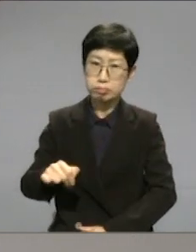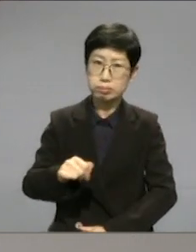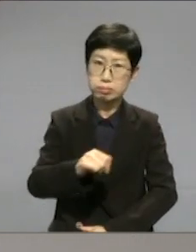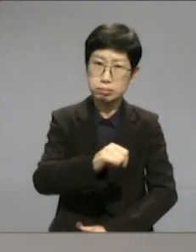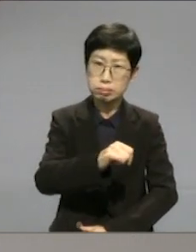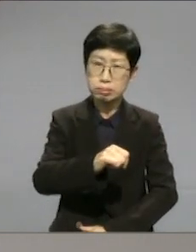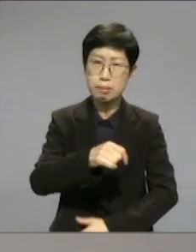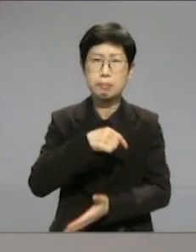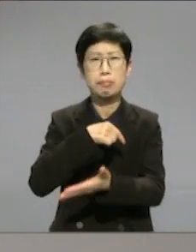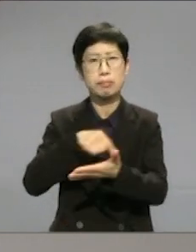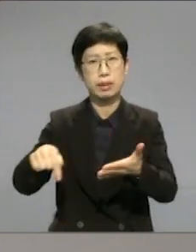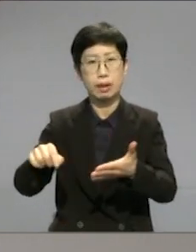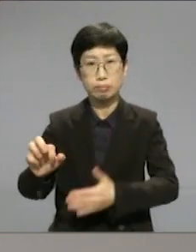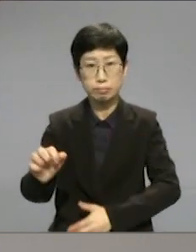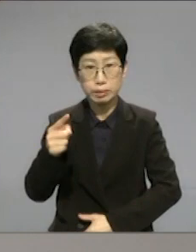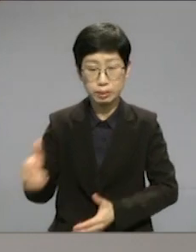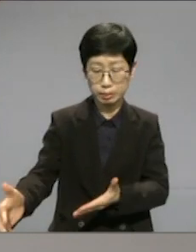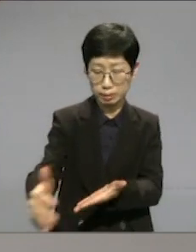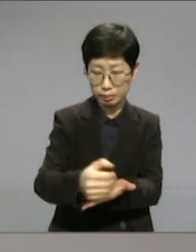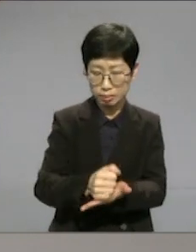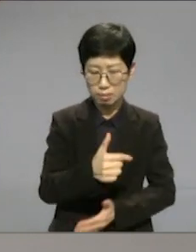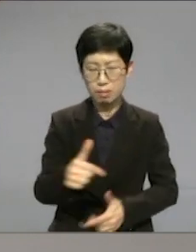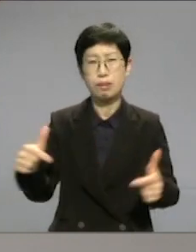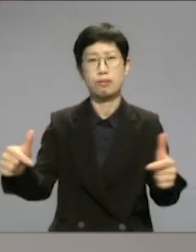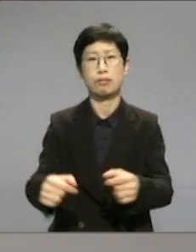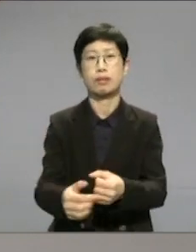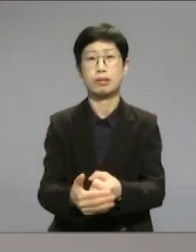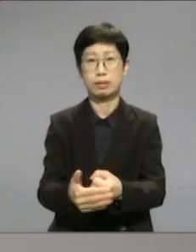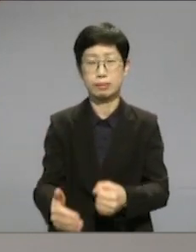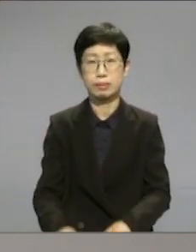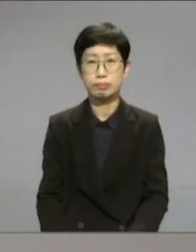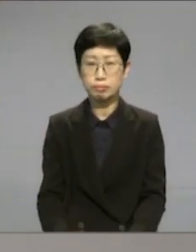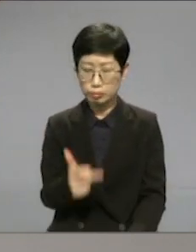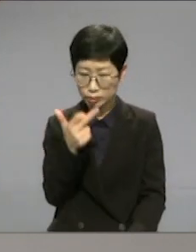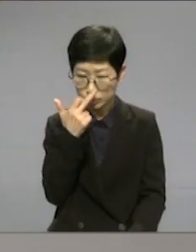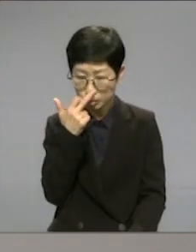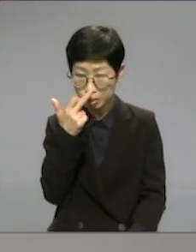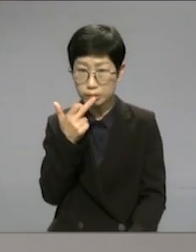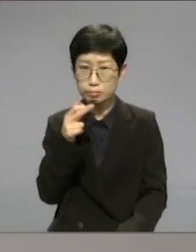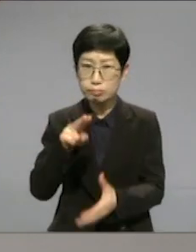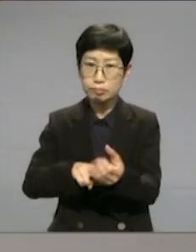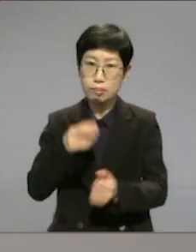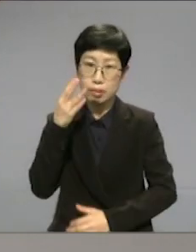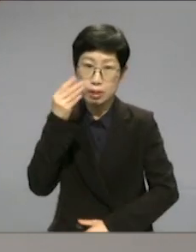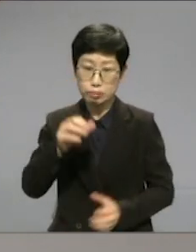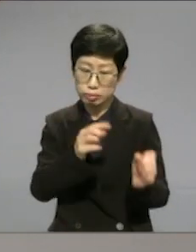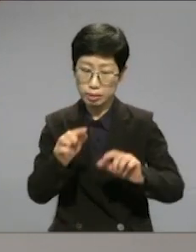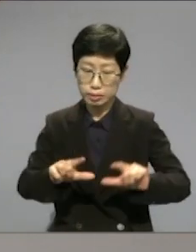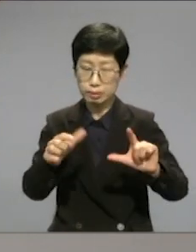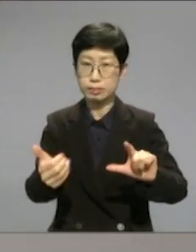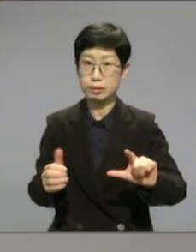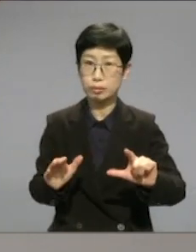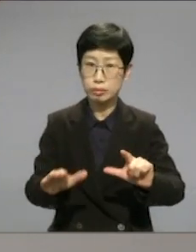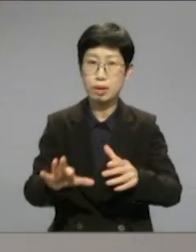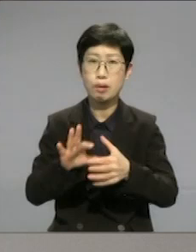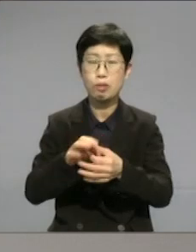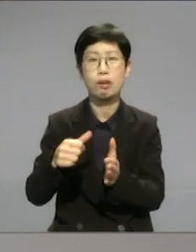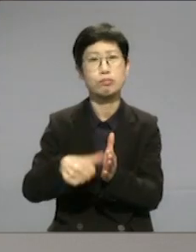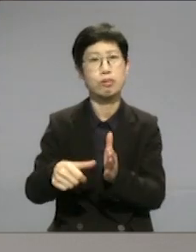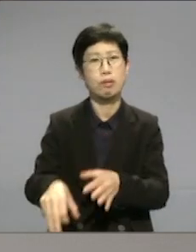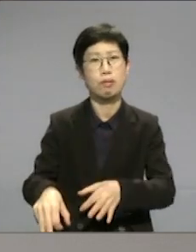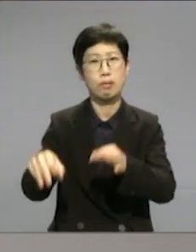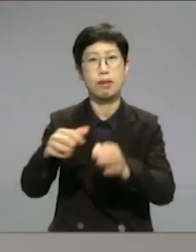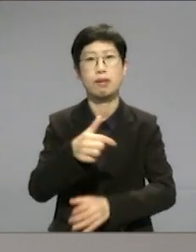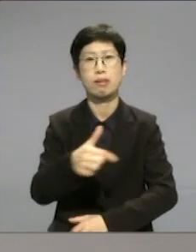등으로 수확량이 대폭 줄었기 때문인데요. 초콜릿 성수기인 부활절 전후로 관련 제품